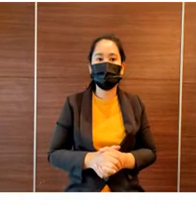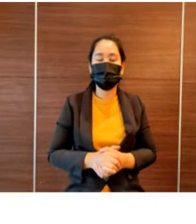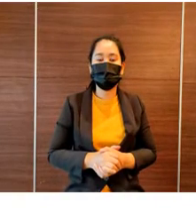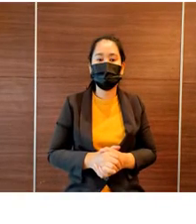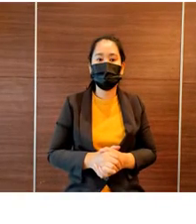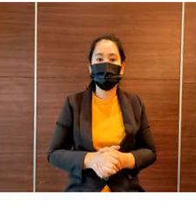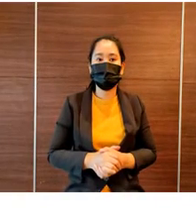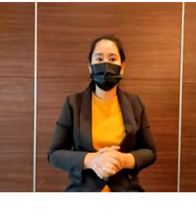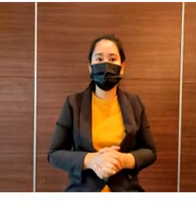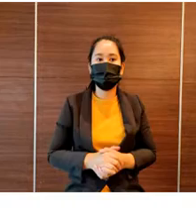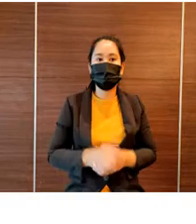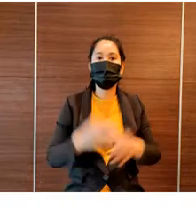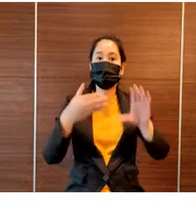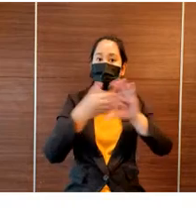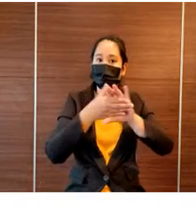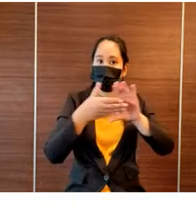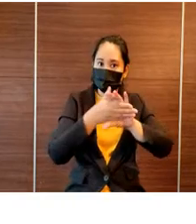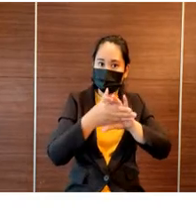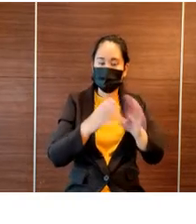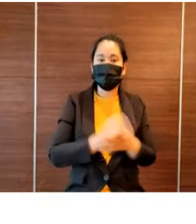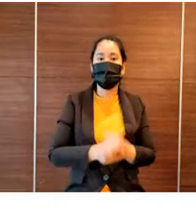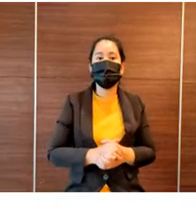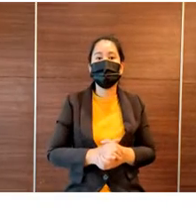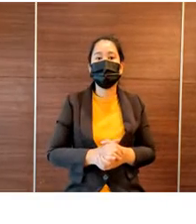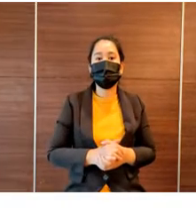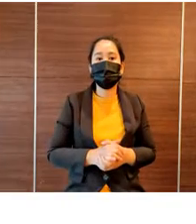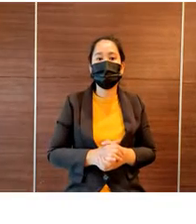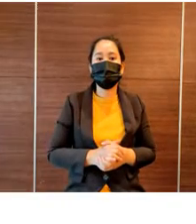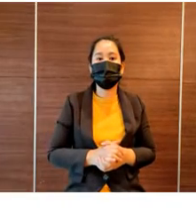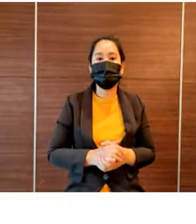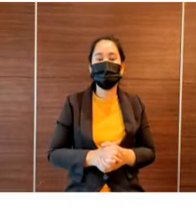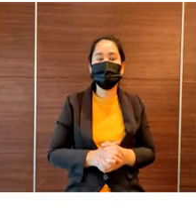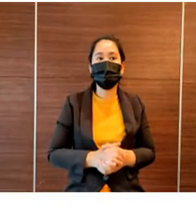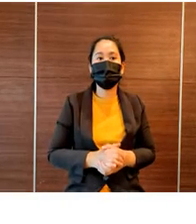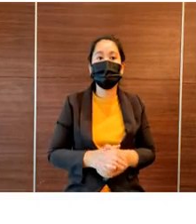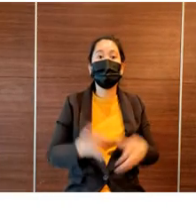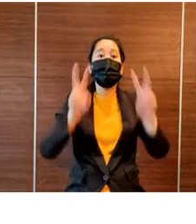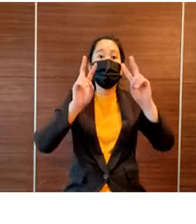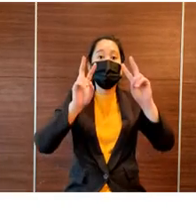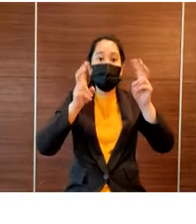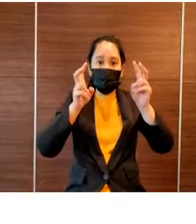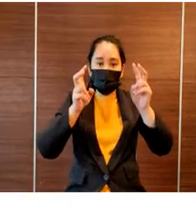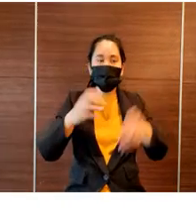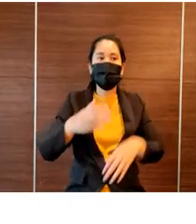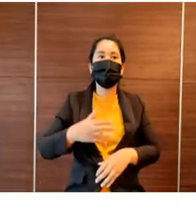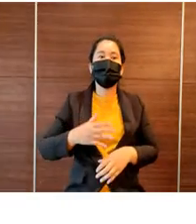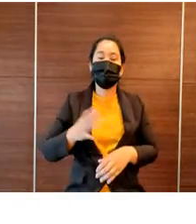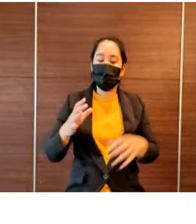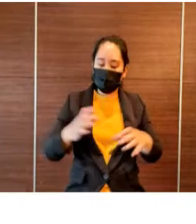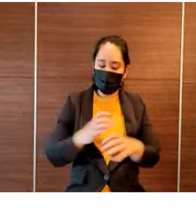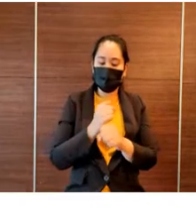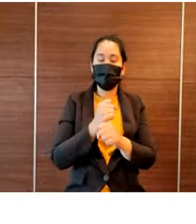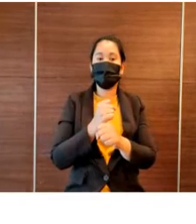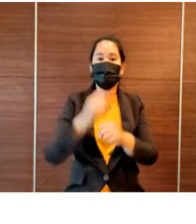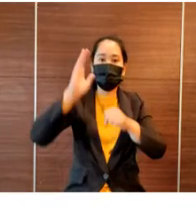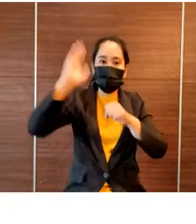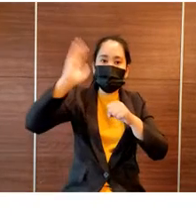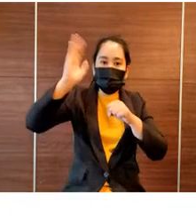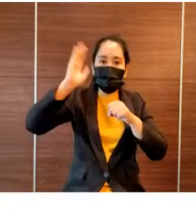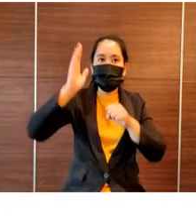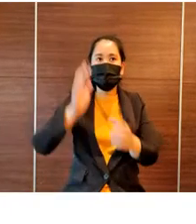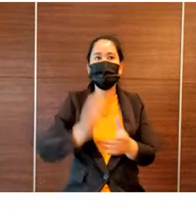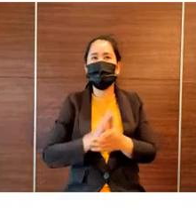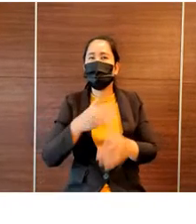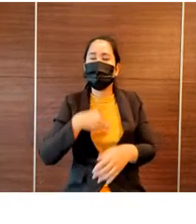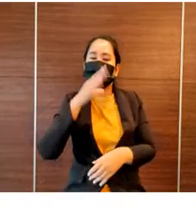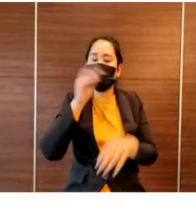สไลด์นะฮะเพราะฉะนั้นหัวข้อที่จะพูดนะครับนะผมถ้ามันสั้นเข้านะครับหรือฟังเขาลบเขาลบ